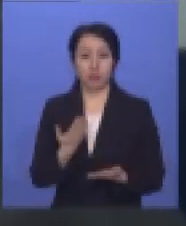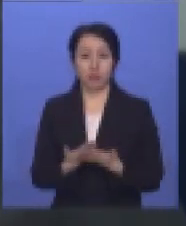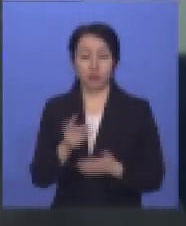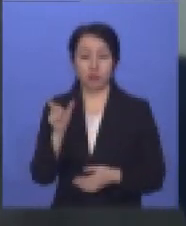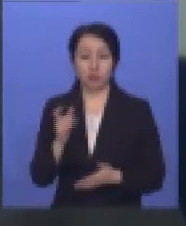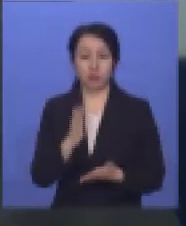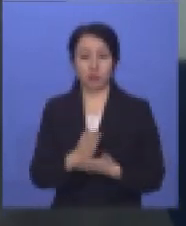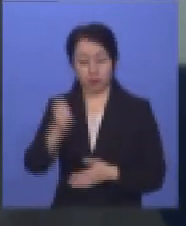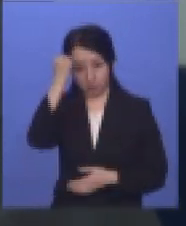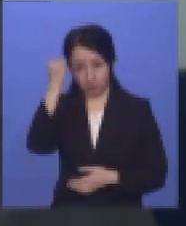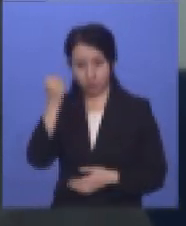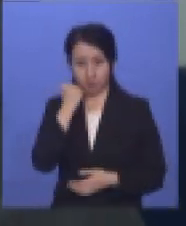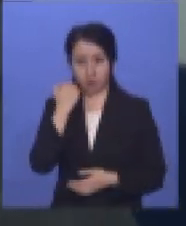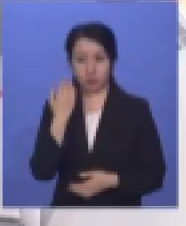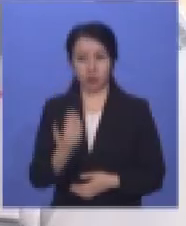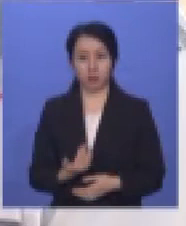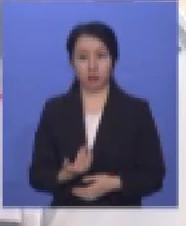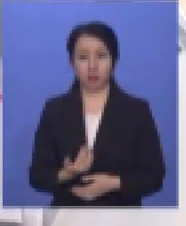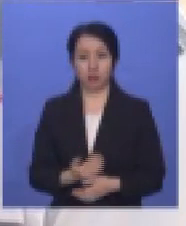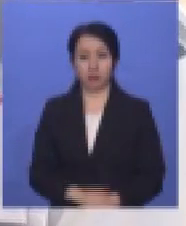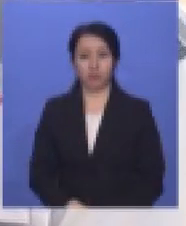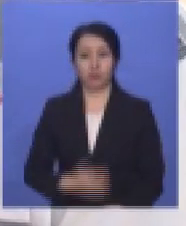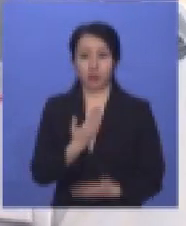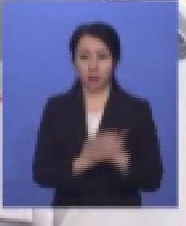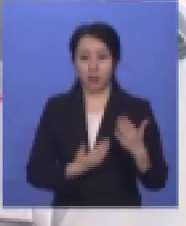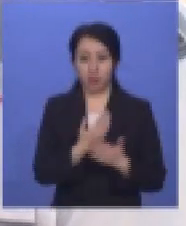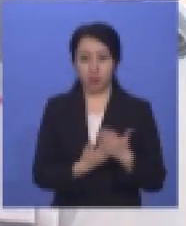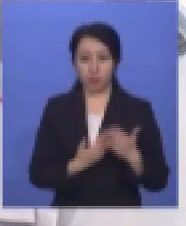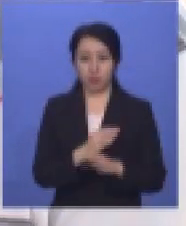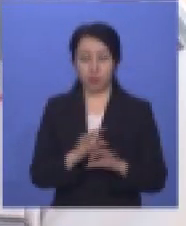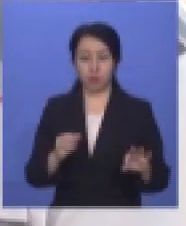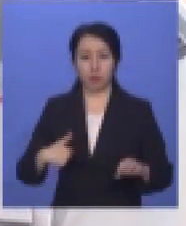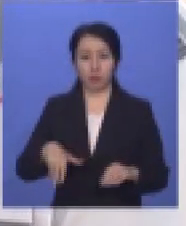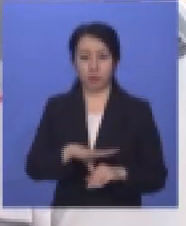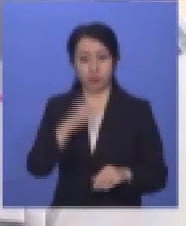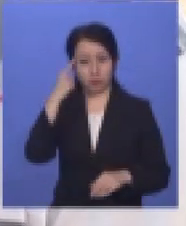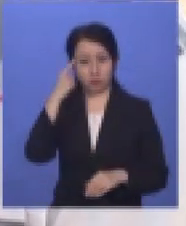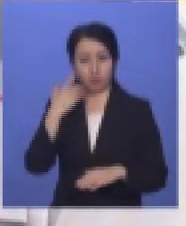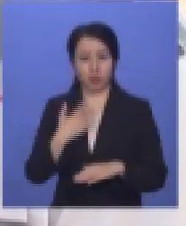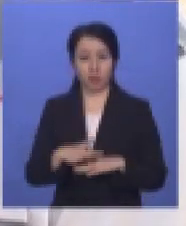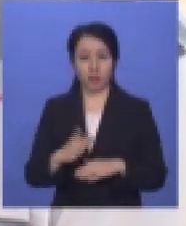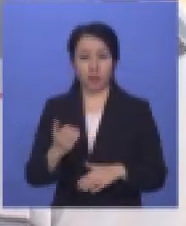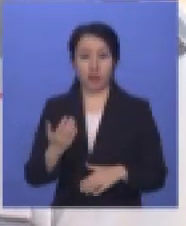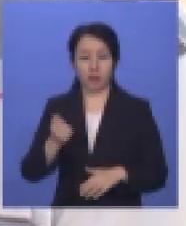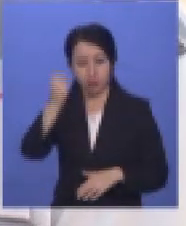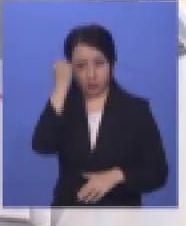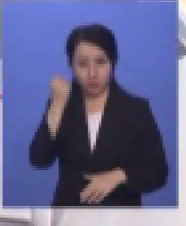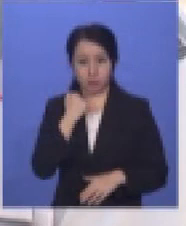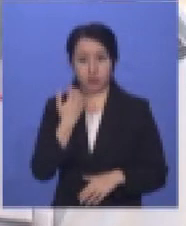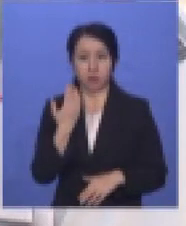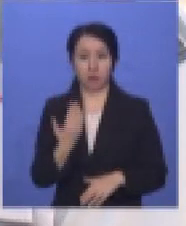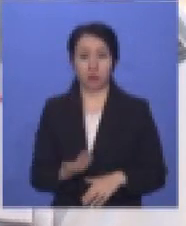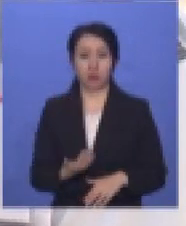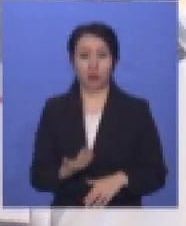есть. Большое спасибо, конечно, за это. Рекомендации положительные, все понятно. Спасибо нашему,